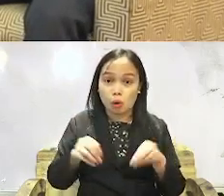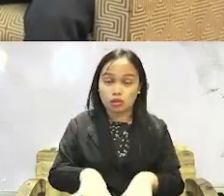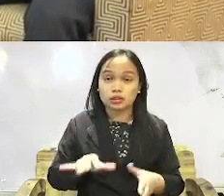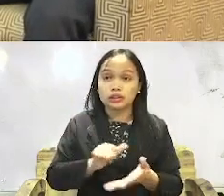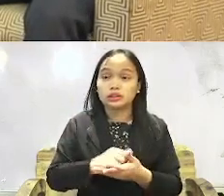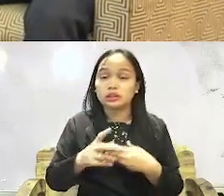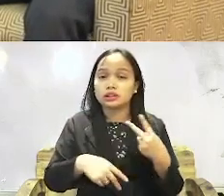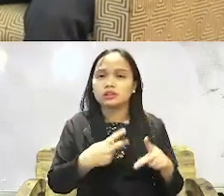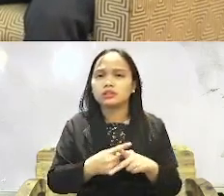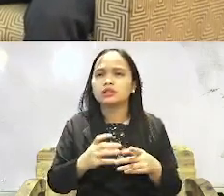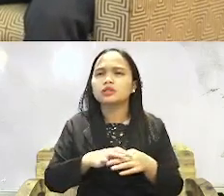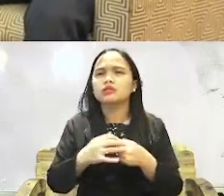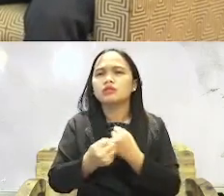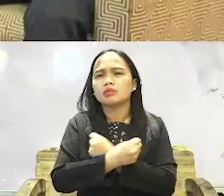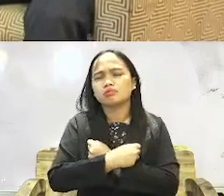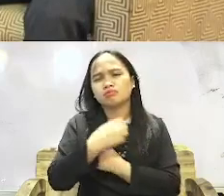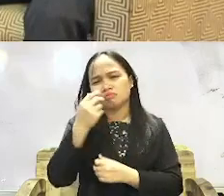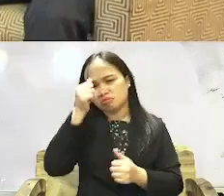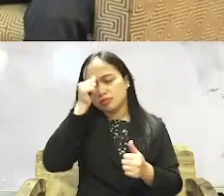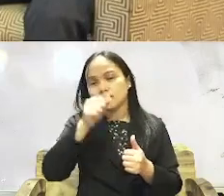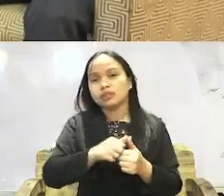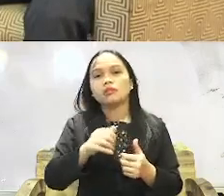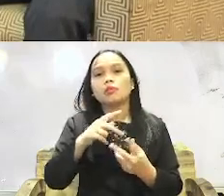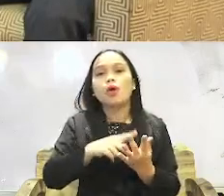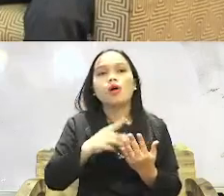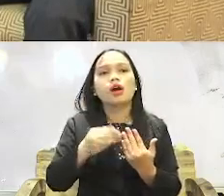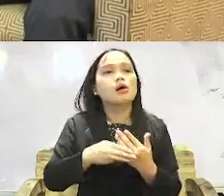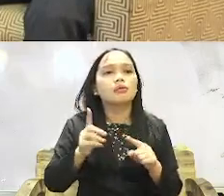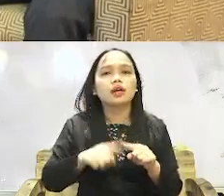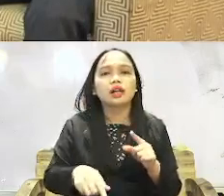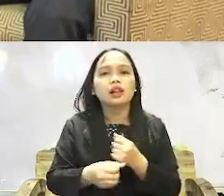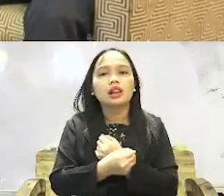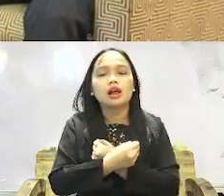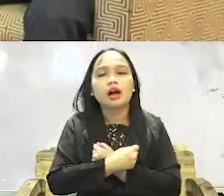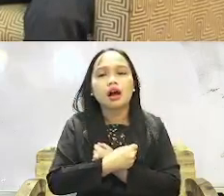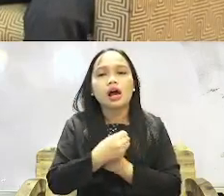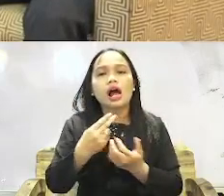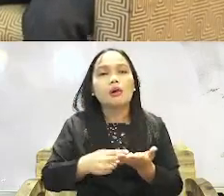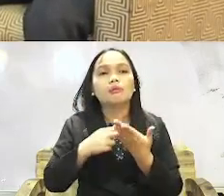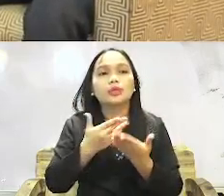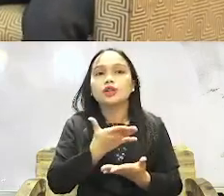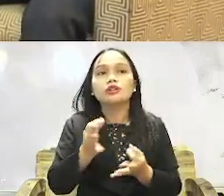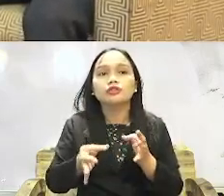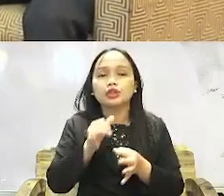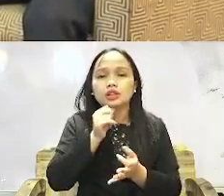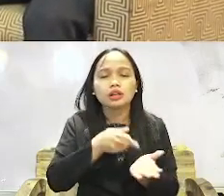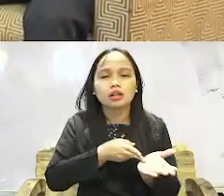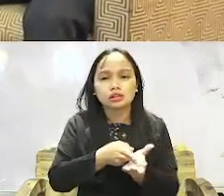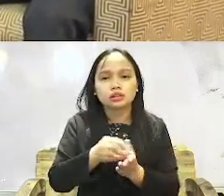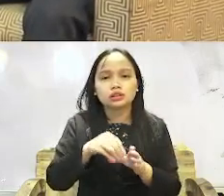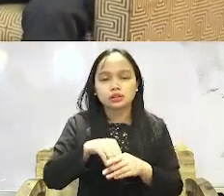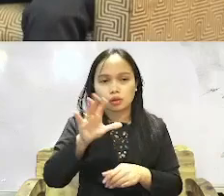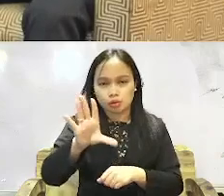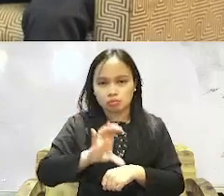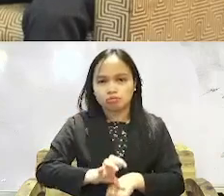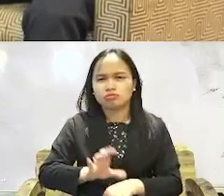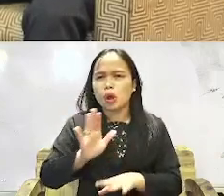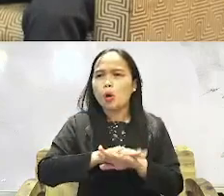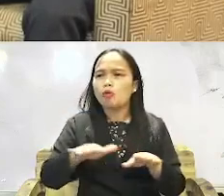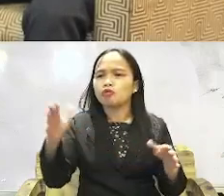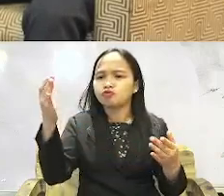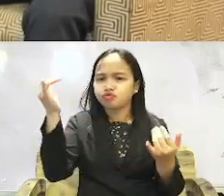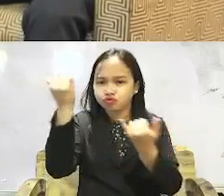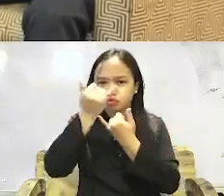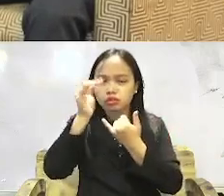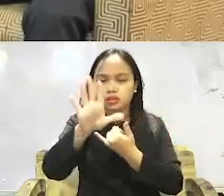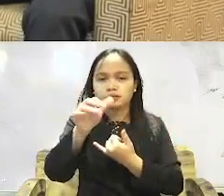kayo matutulungan ng programa unang-una if you're not going to be honest in your condition. Huwag mo lukuhin sarili mo kasi alam naman ng